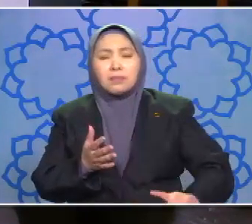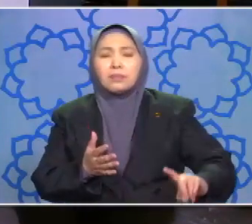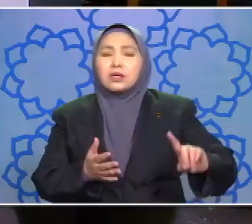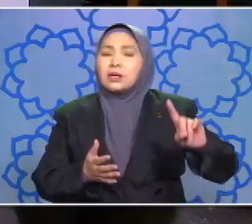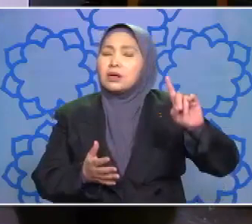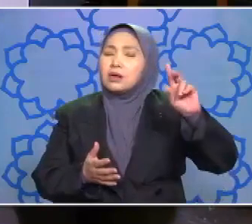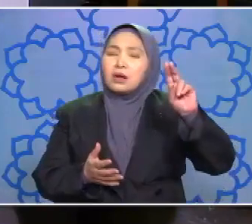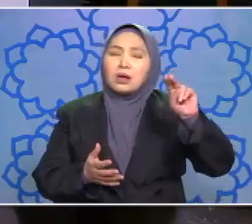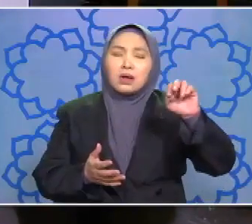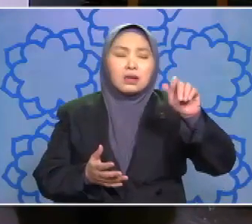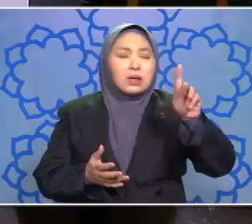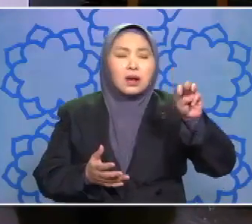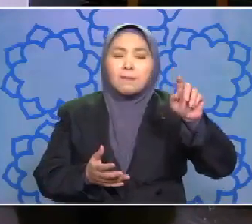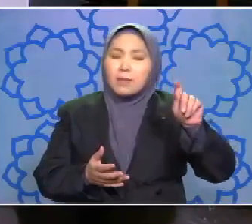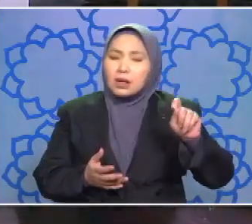min